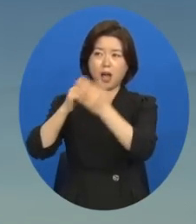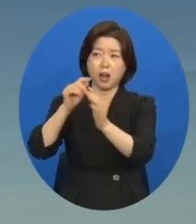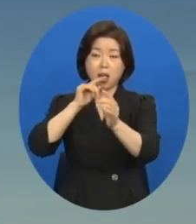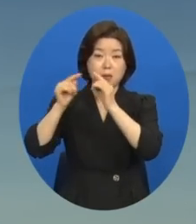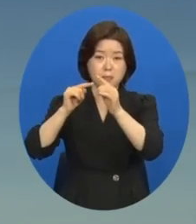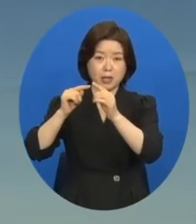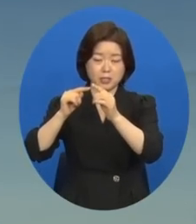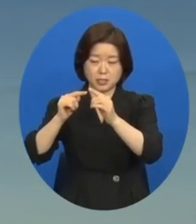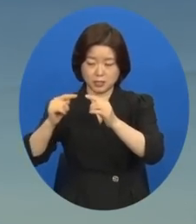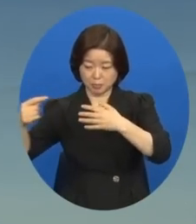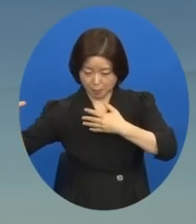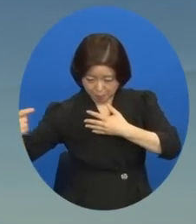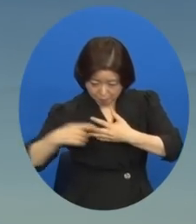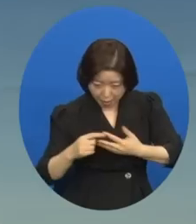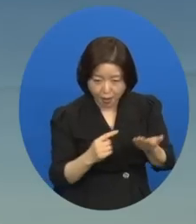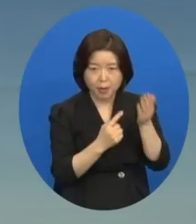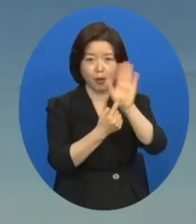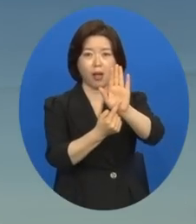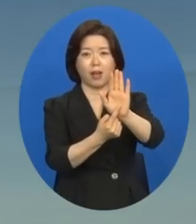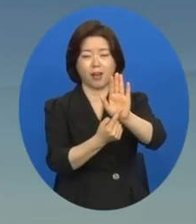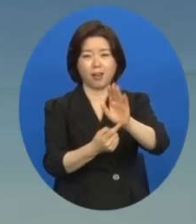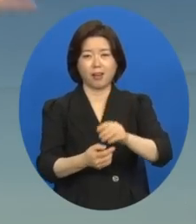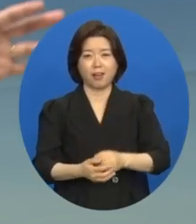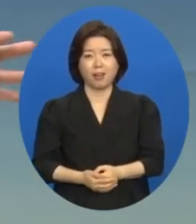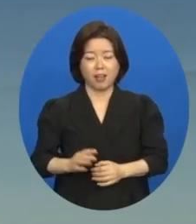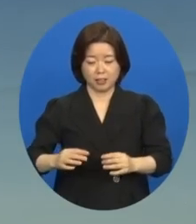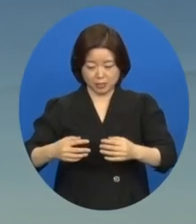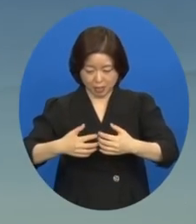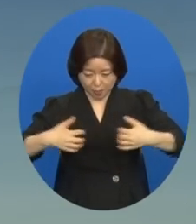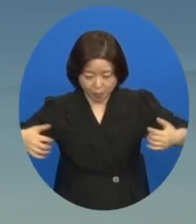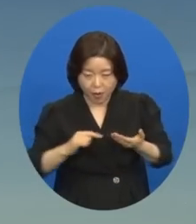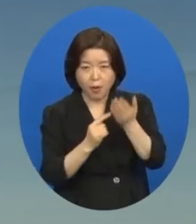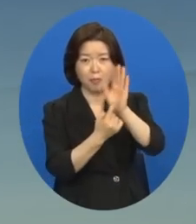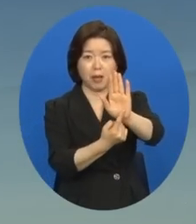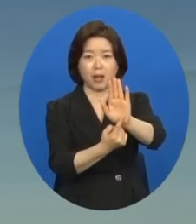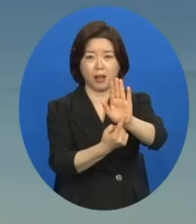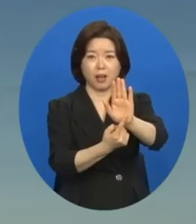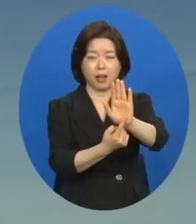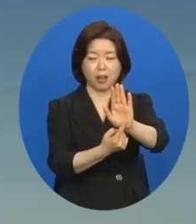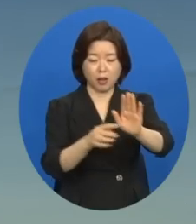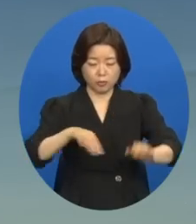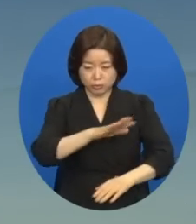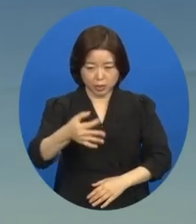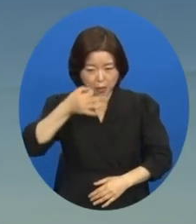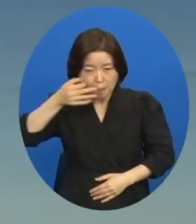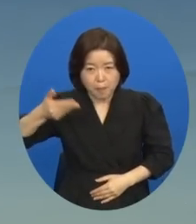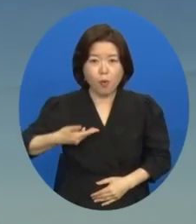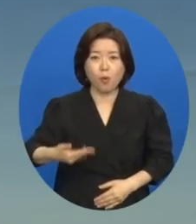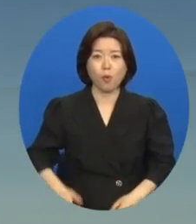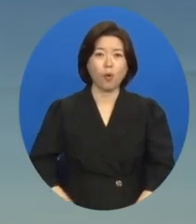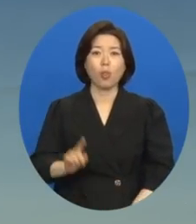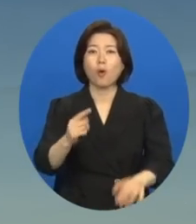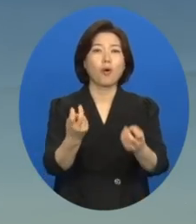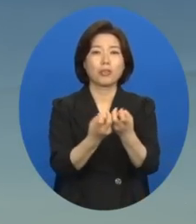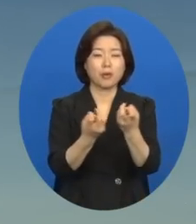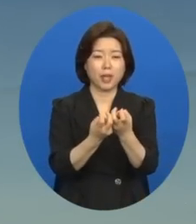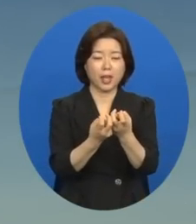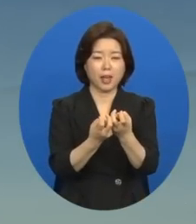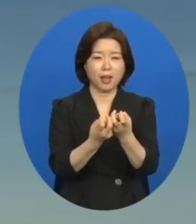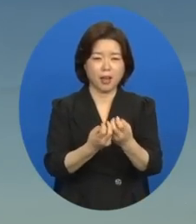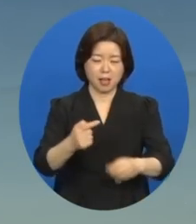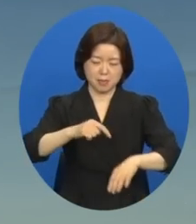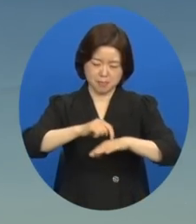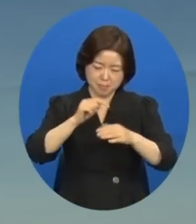말씀이 드러내 보신다고요. 그것을 드러내서 우리에게 보여주신다고요. 또 어떻게 하신다고요? 또